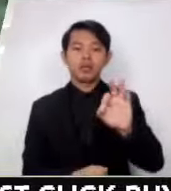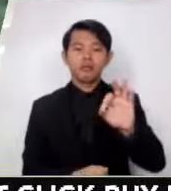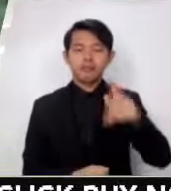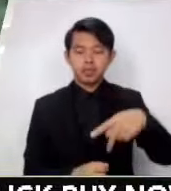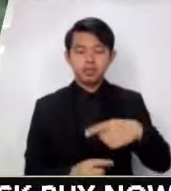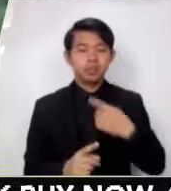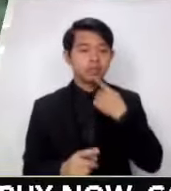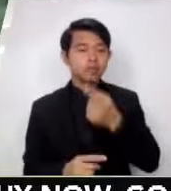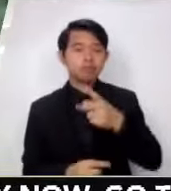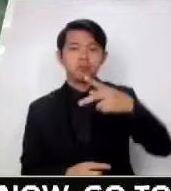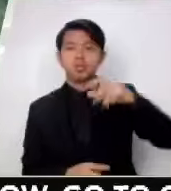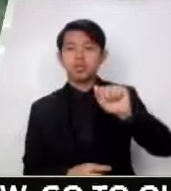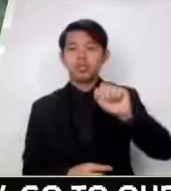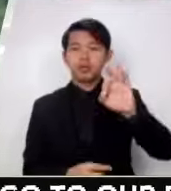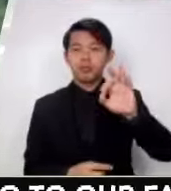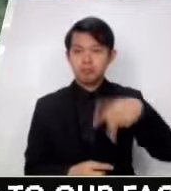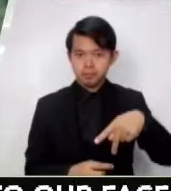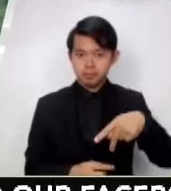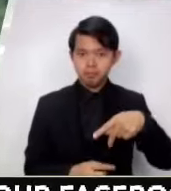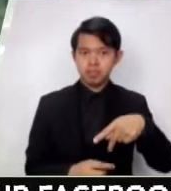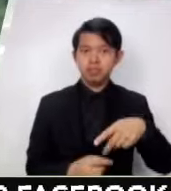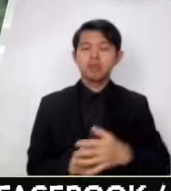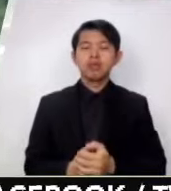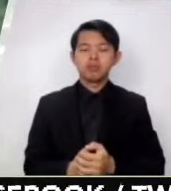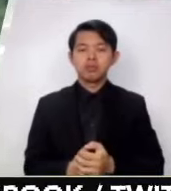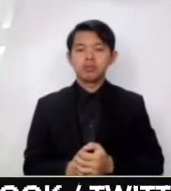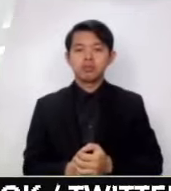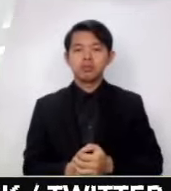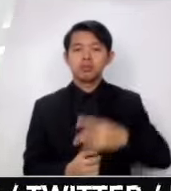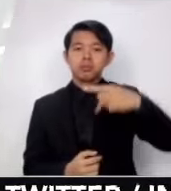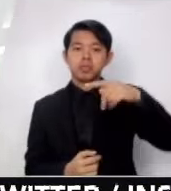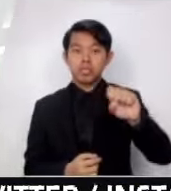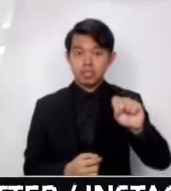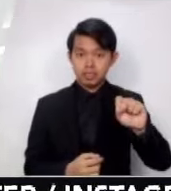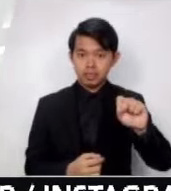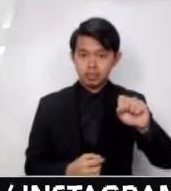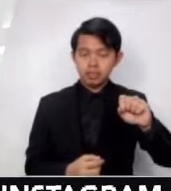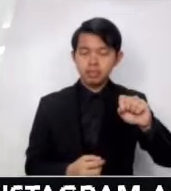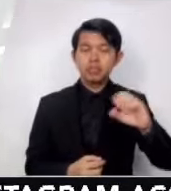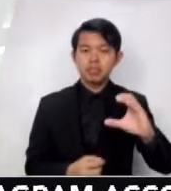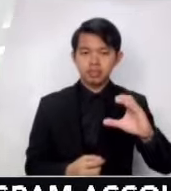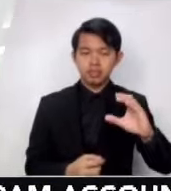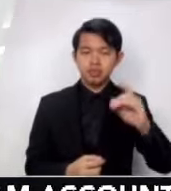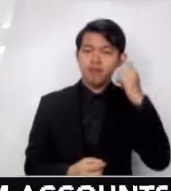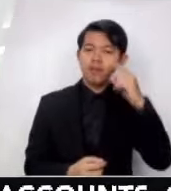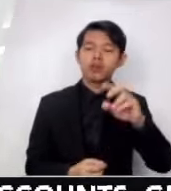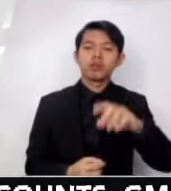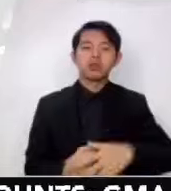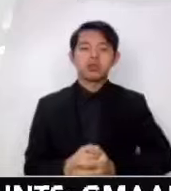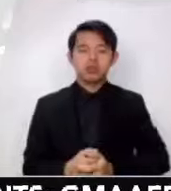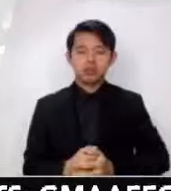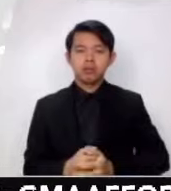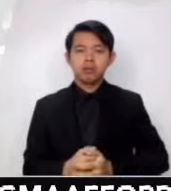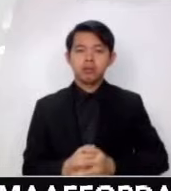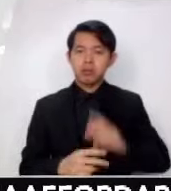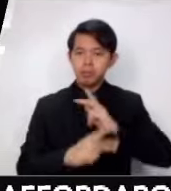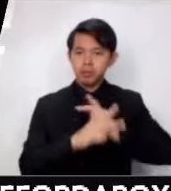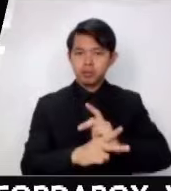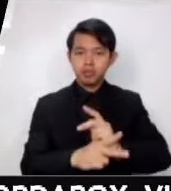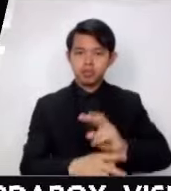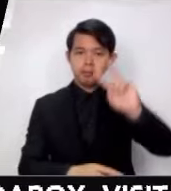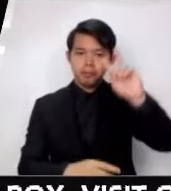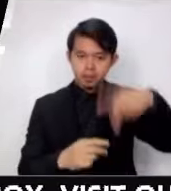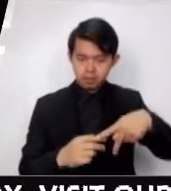pagsasailalim ng Presidential Security Command o PSC sa Vice Presidential Security and Protection Group ay bahagi po ng kanilang